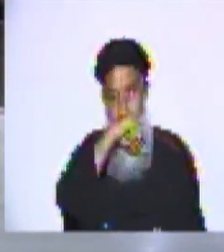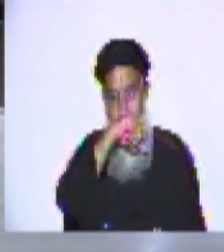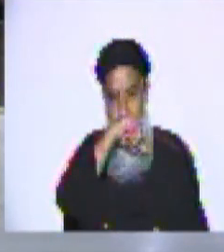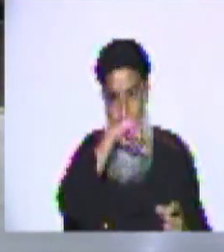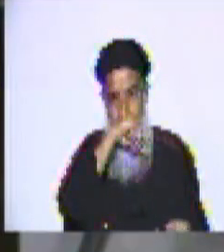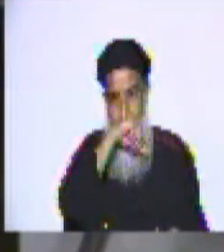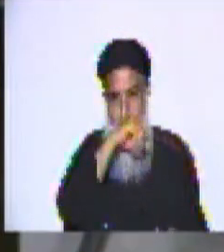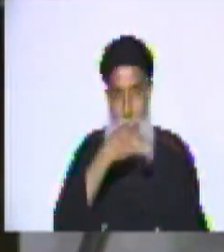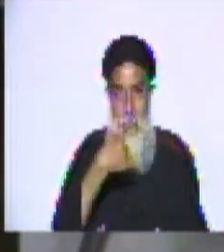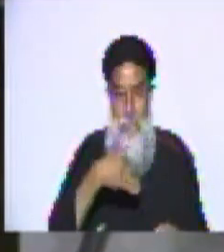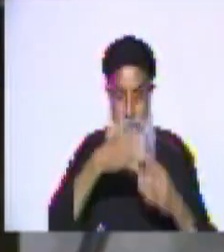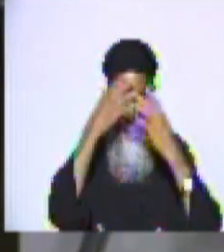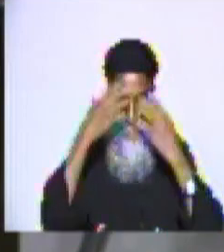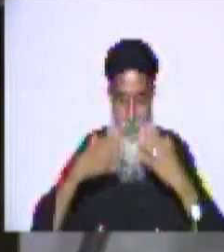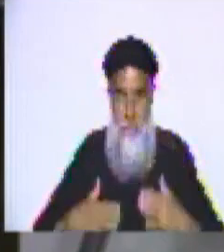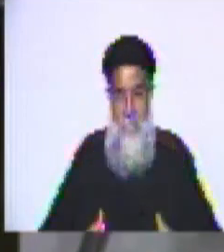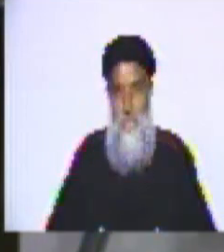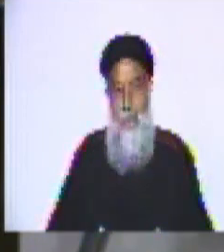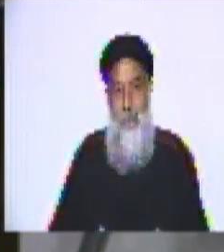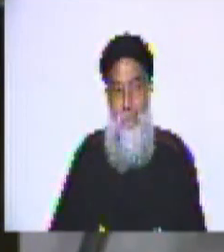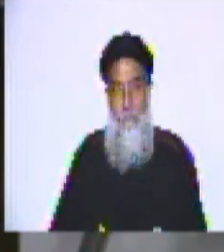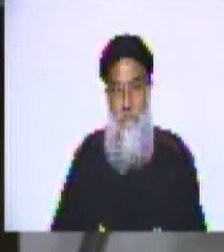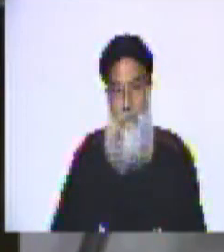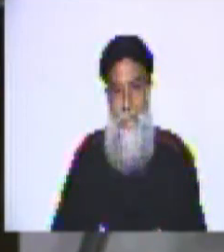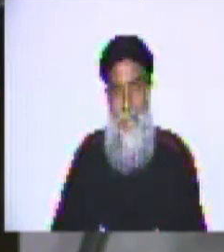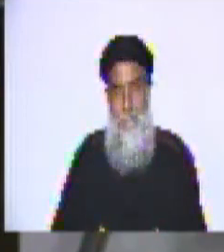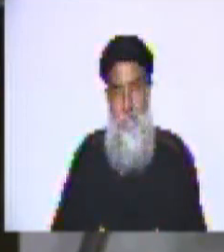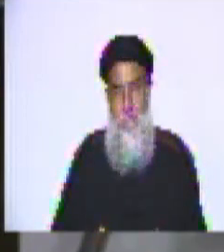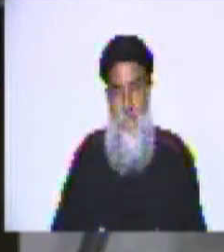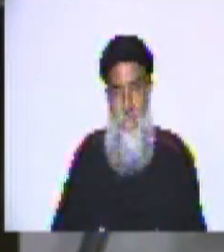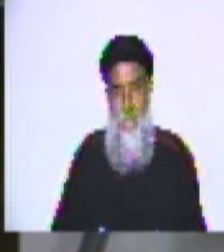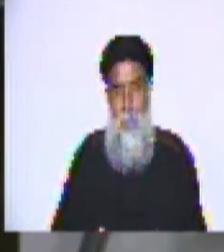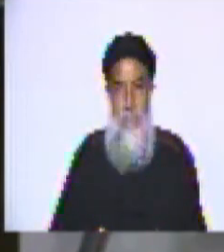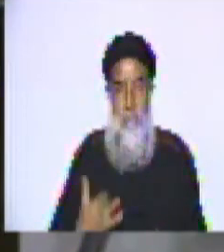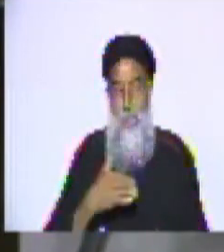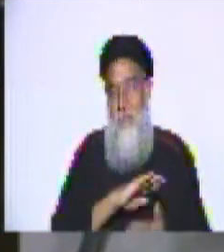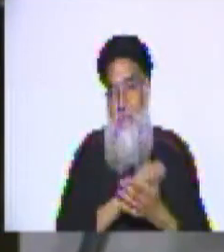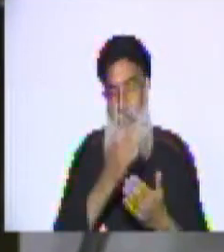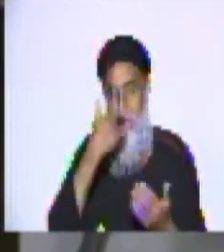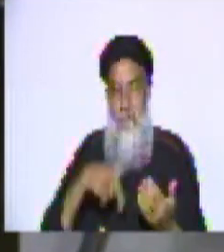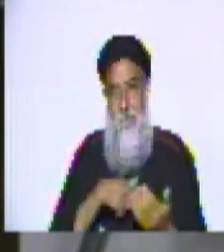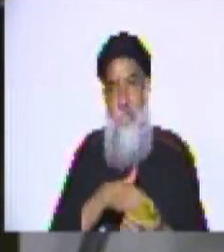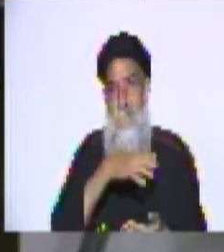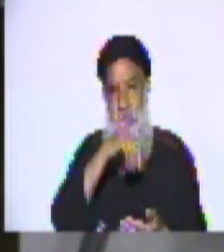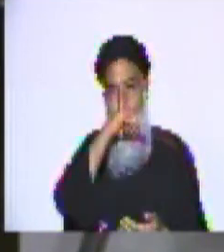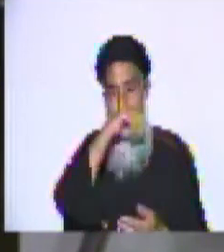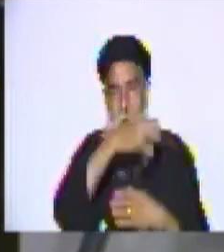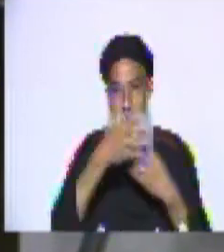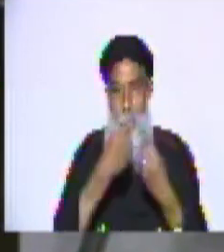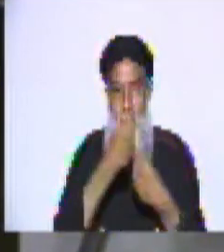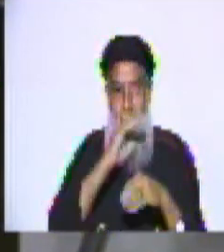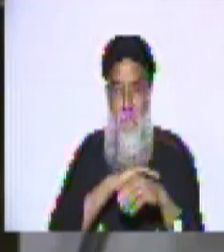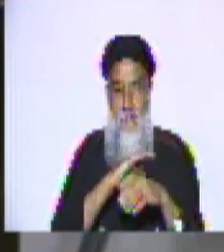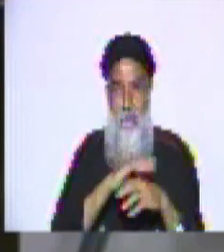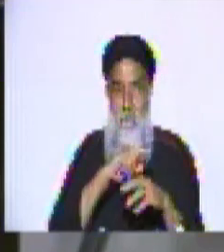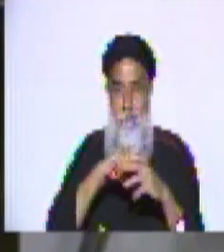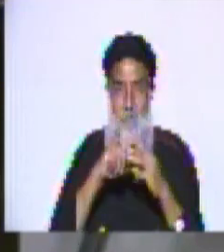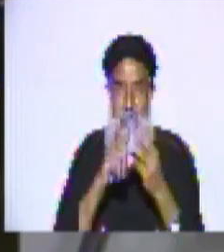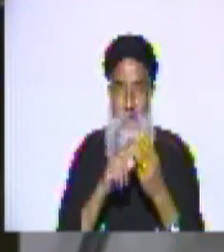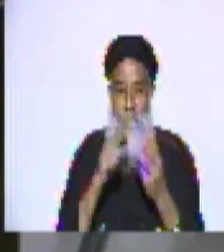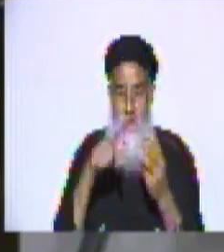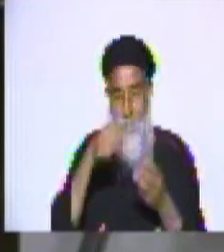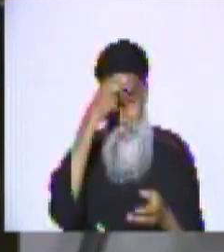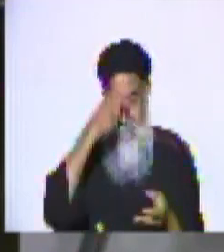ثاني مش لابس السنيه جاي في جزء من القداس او في نهايه القداس ما اشتركش في الصلاه في وقت